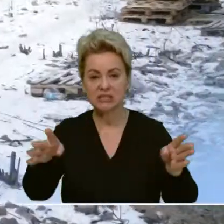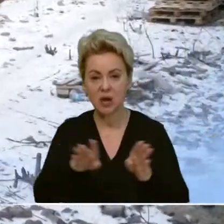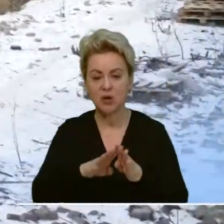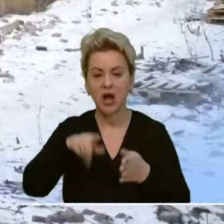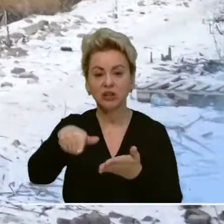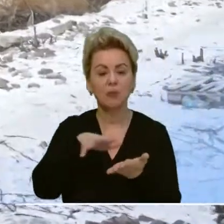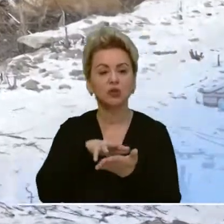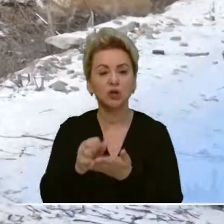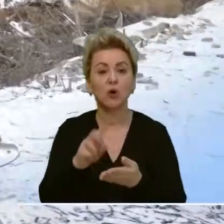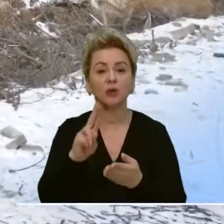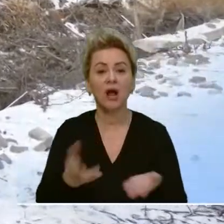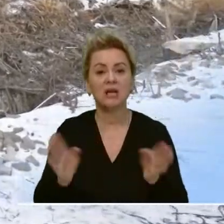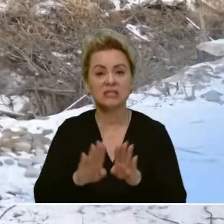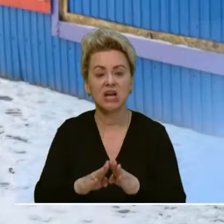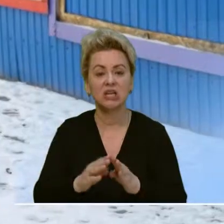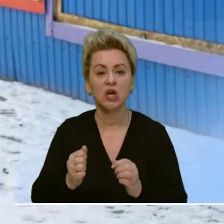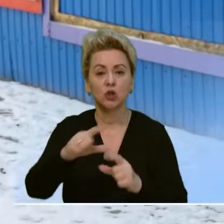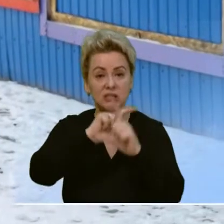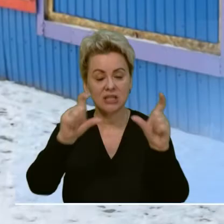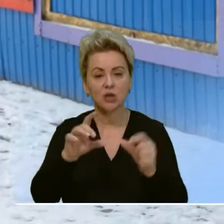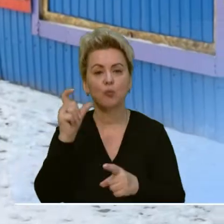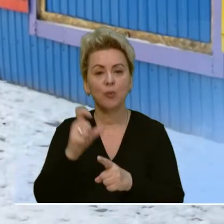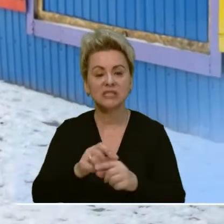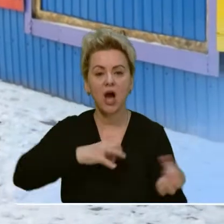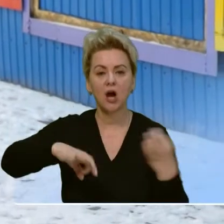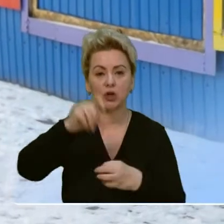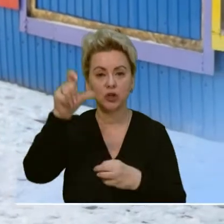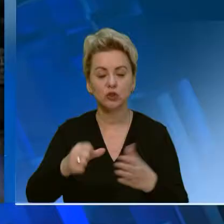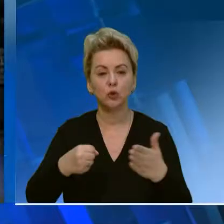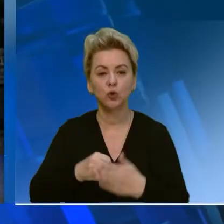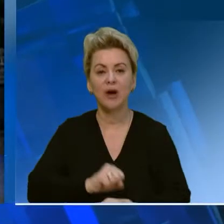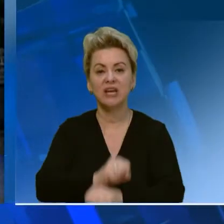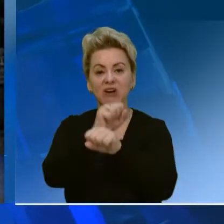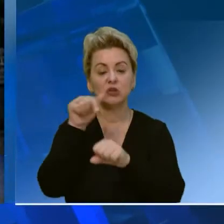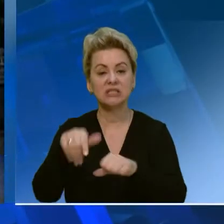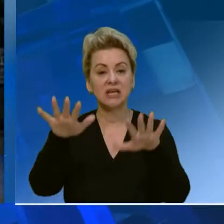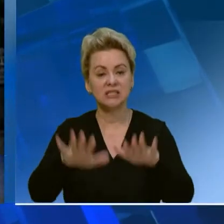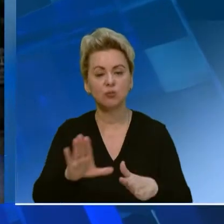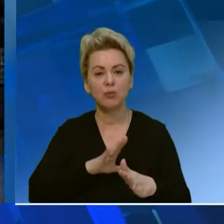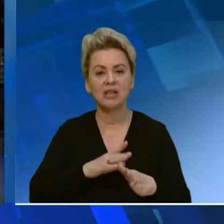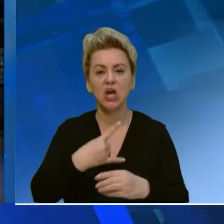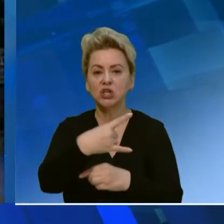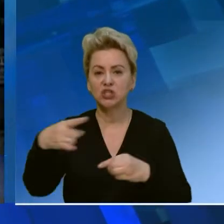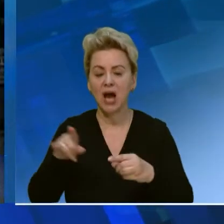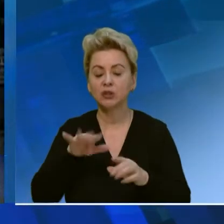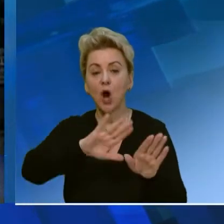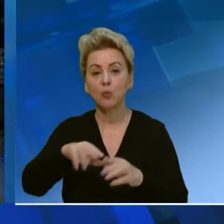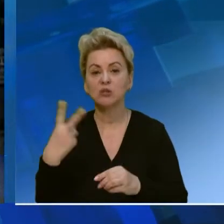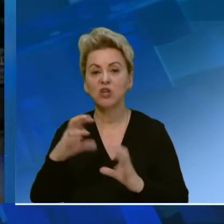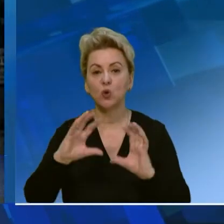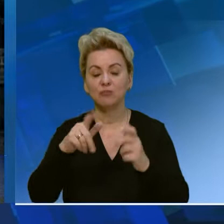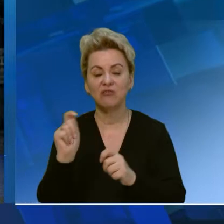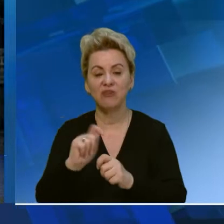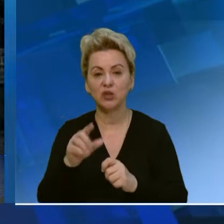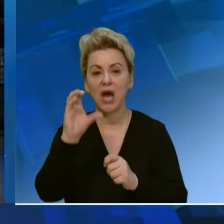руины, которые остались от исторического здания. По словам ростовского архитектора, до революции на этом месте располагался театр. А после Второй мировой войны